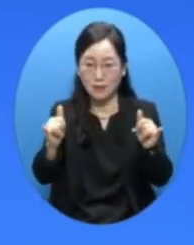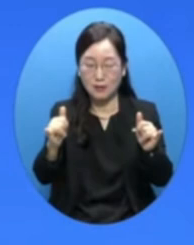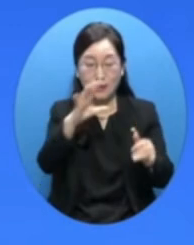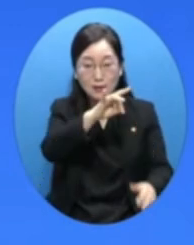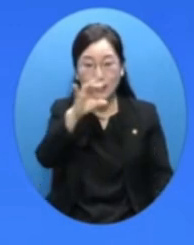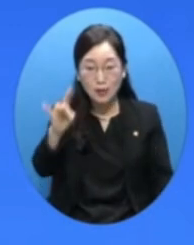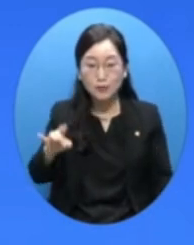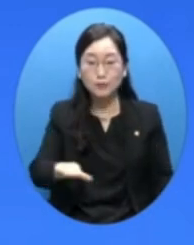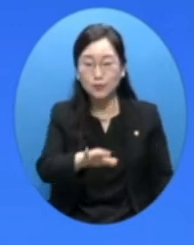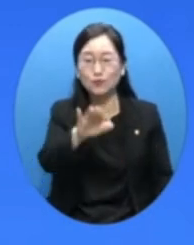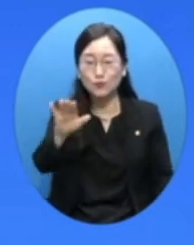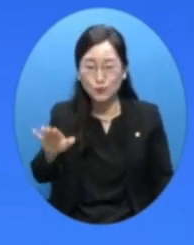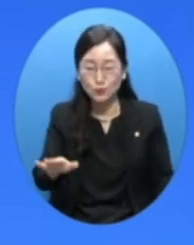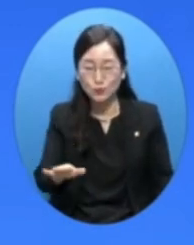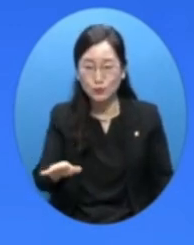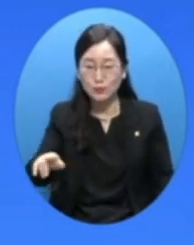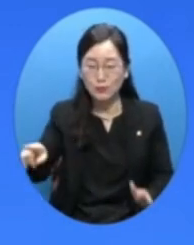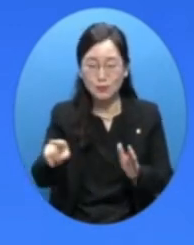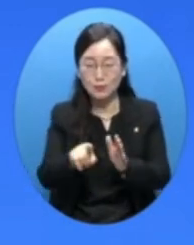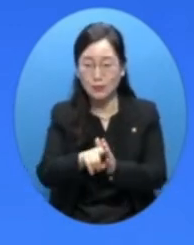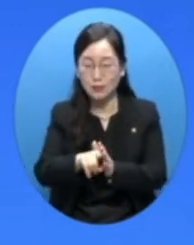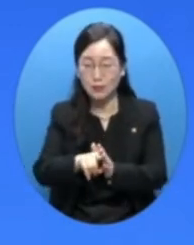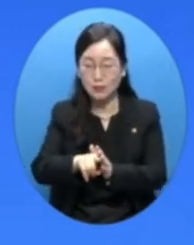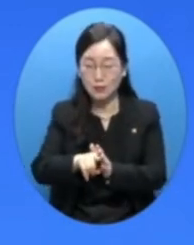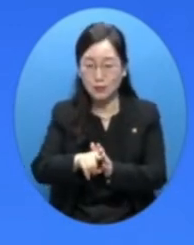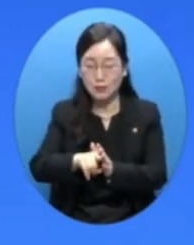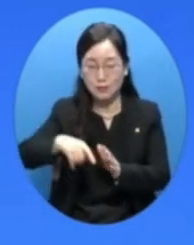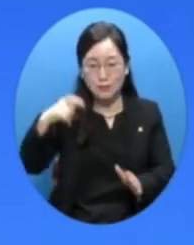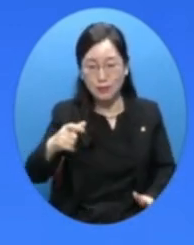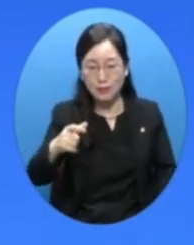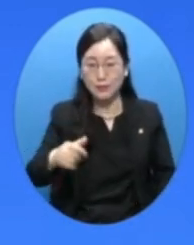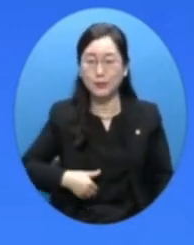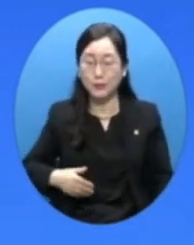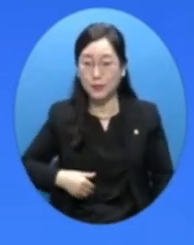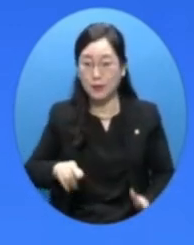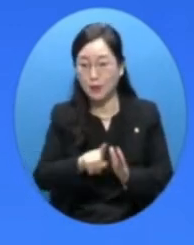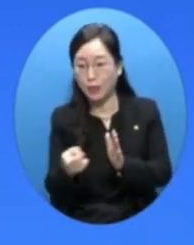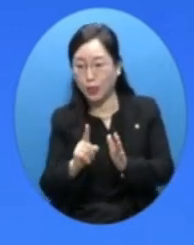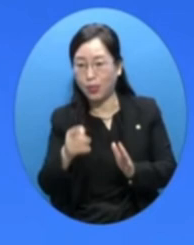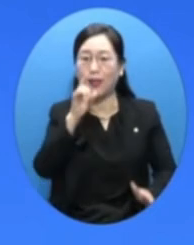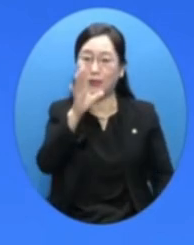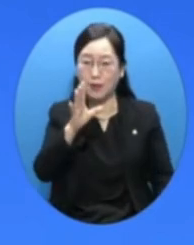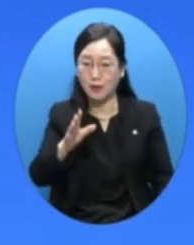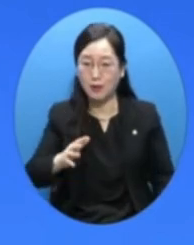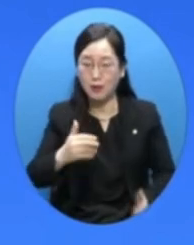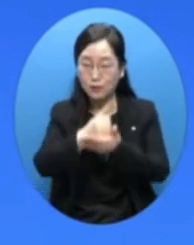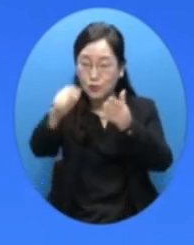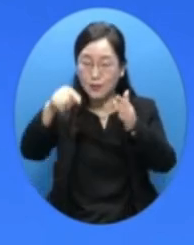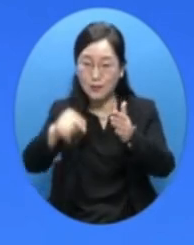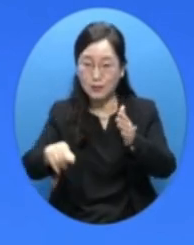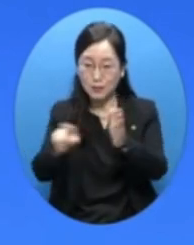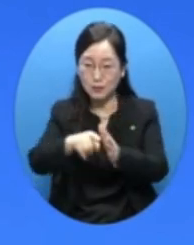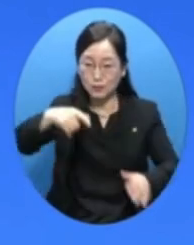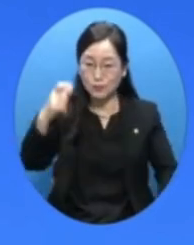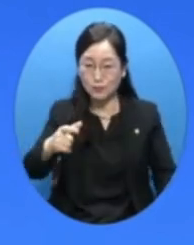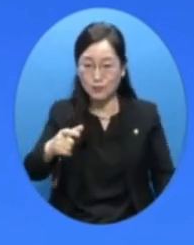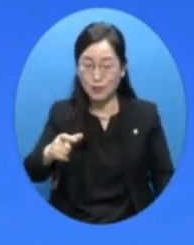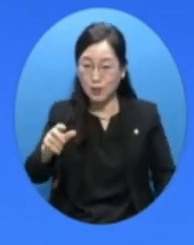우리는 견고히 서 있어야 됩니다. 흔들리면 안 됩니다. 주님 안에서 굳건히 서서 어떠한 문제 어려움이